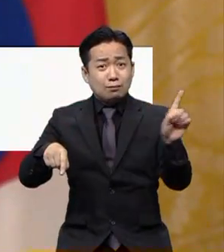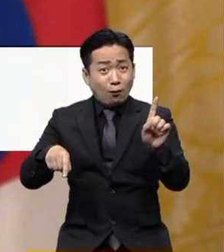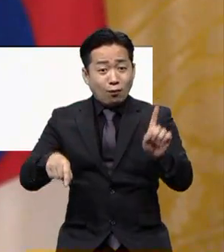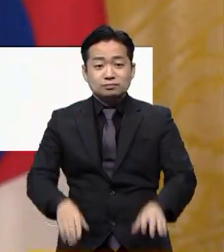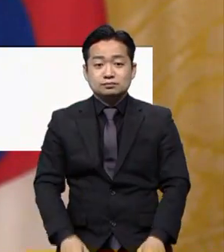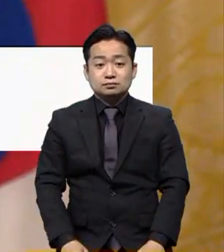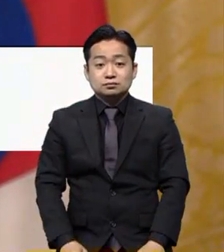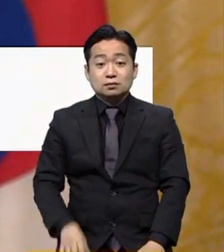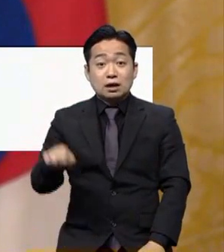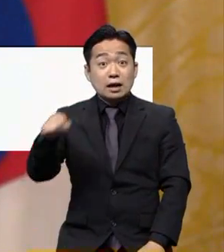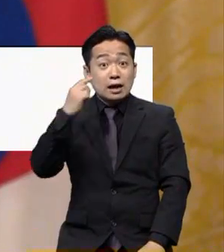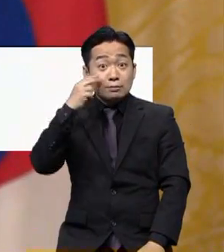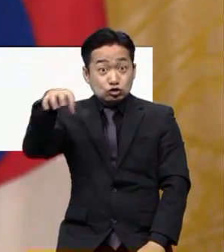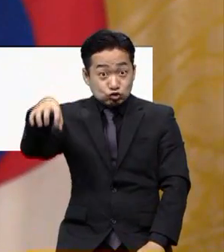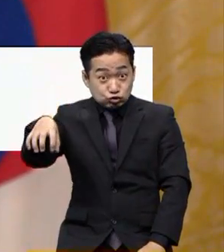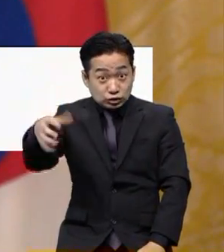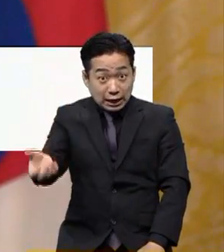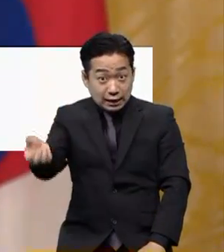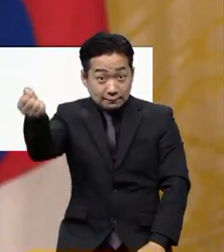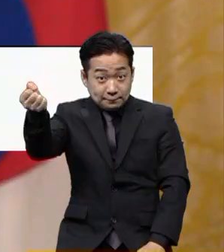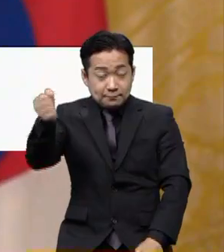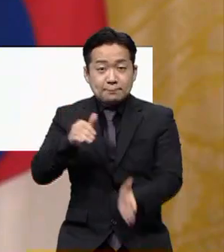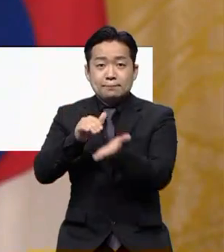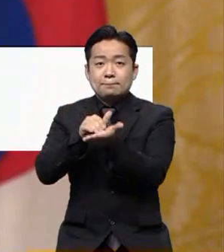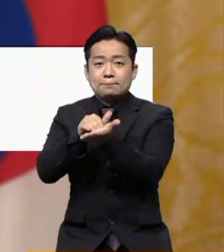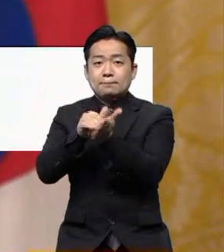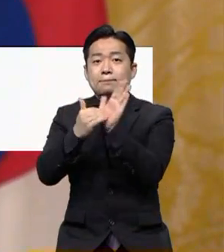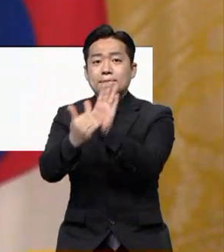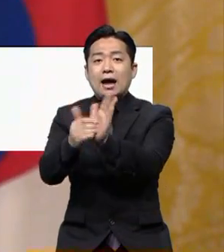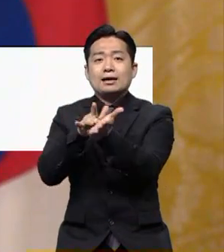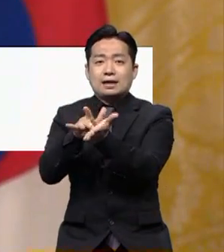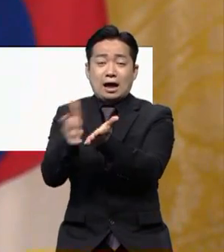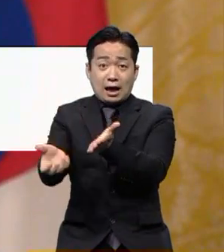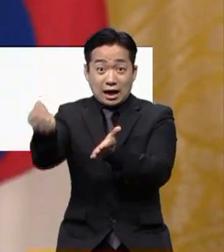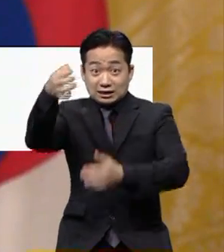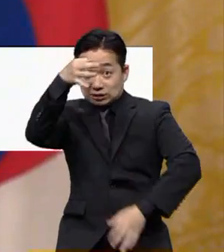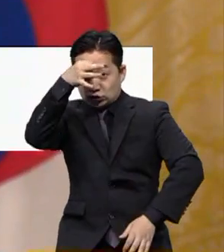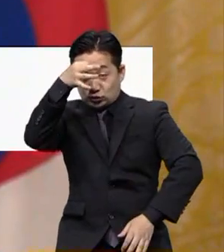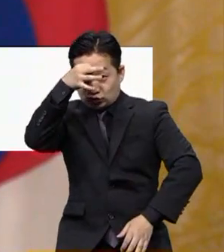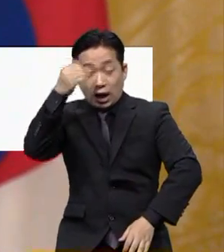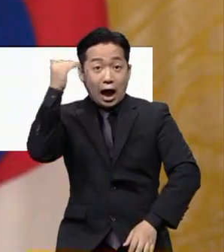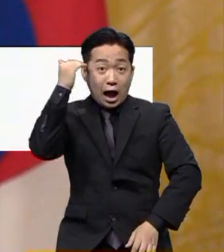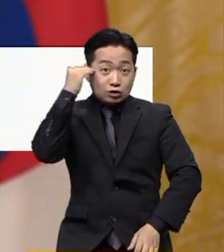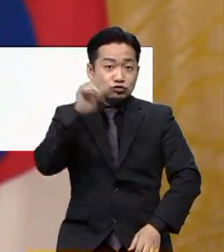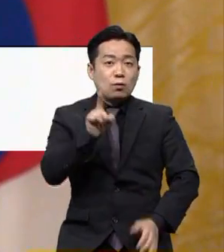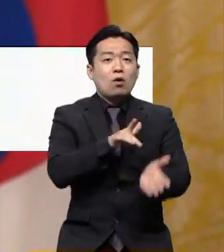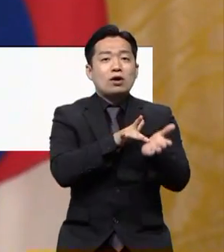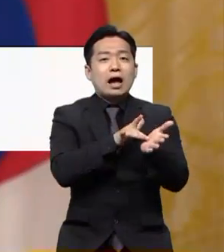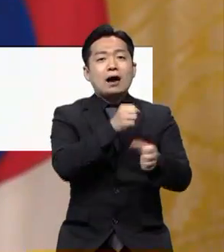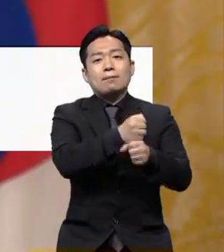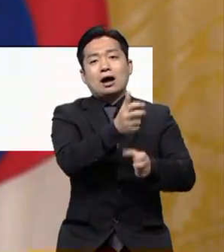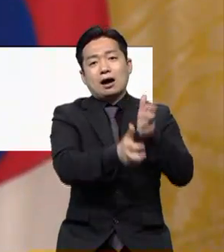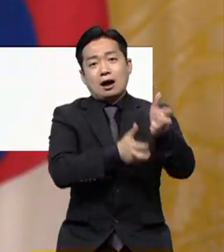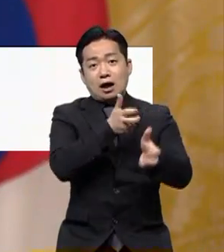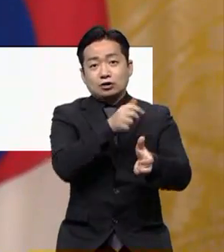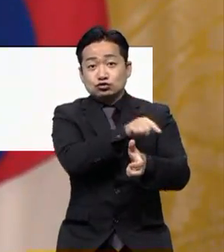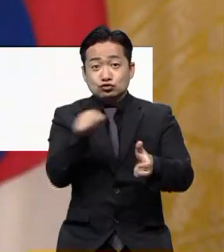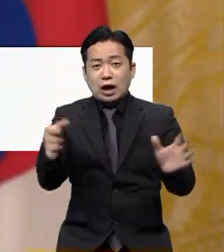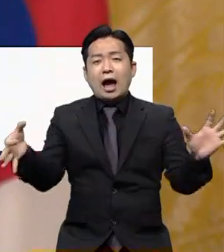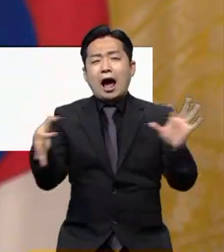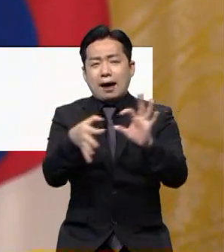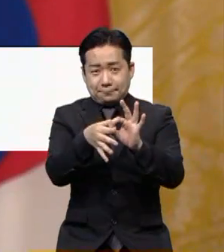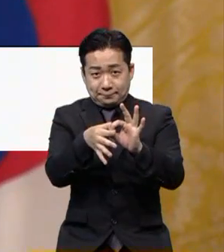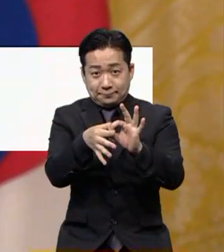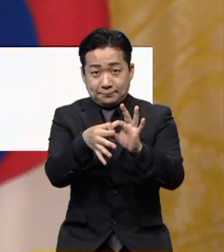미국이 가진 백신 개발 능력과 한국이 가진 바이오 의약품 생산 능력을